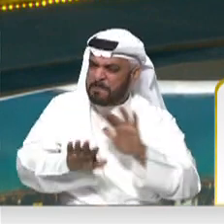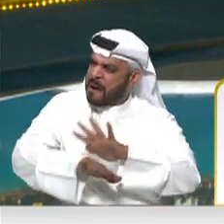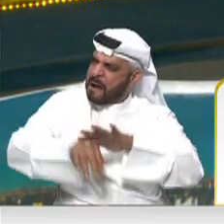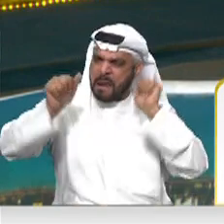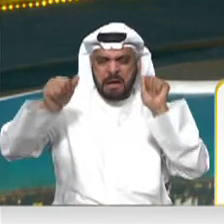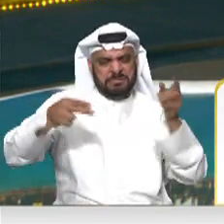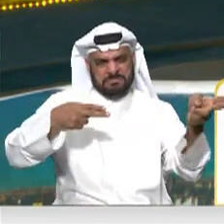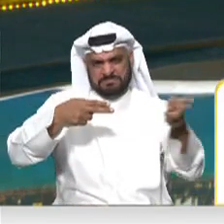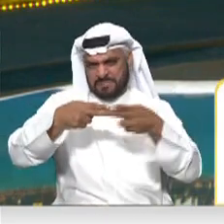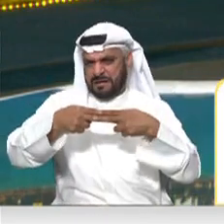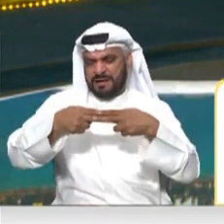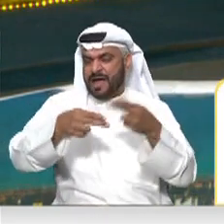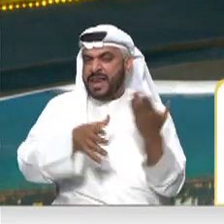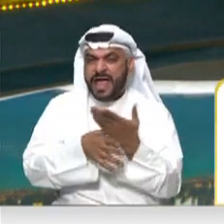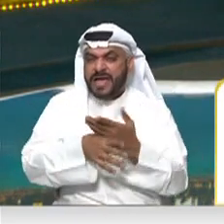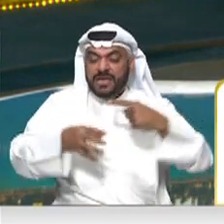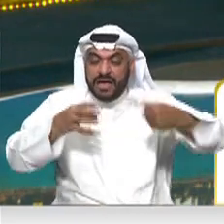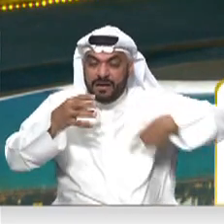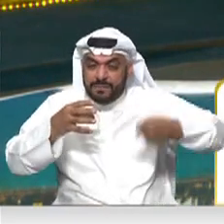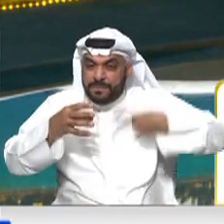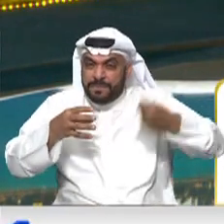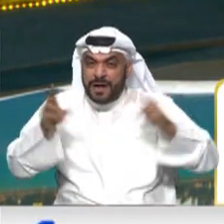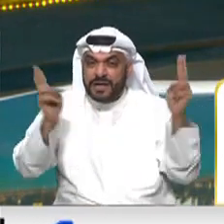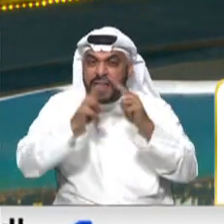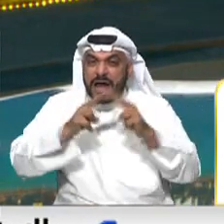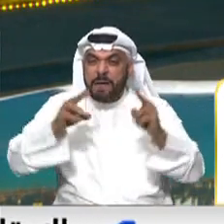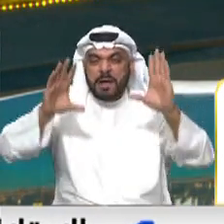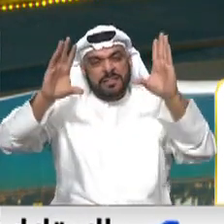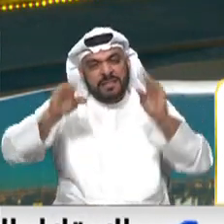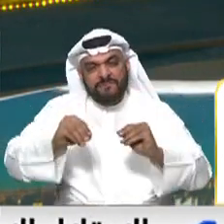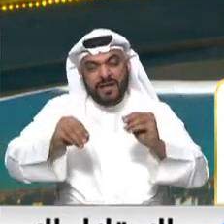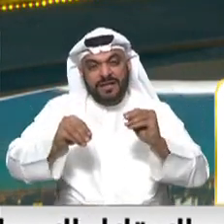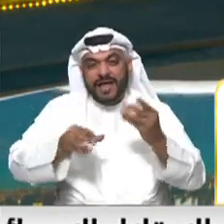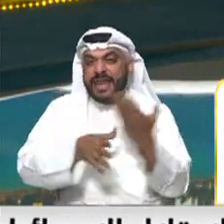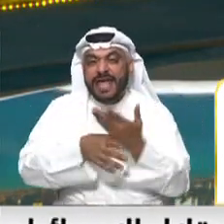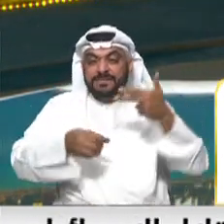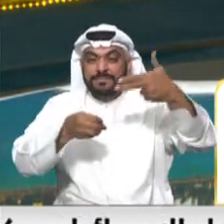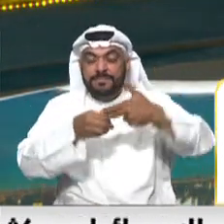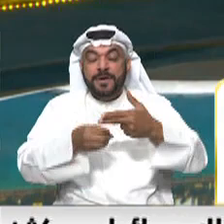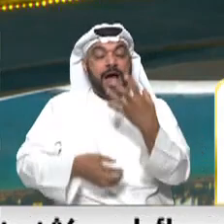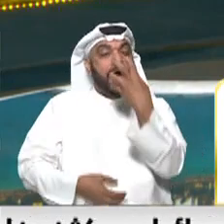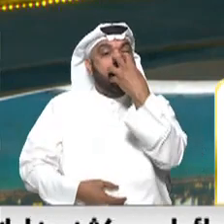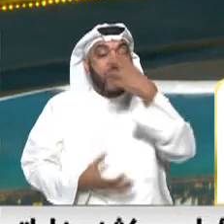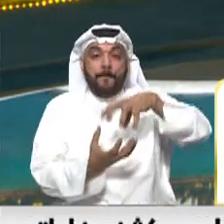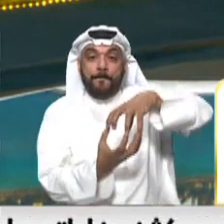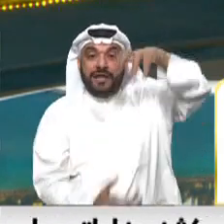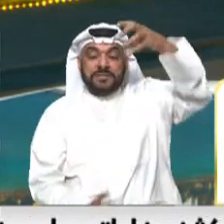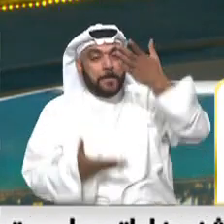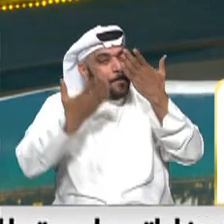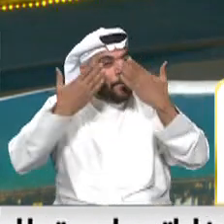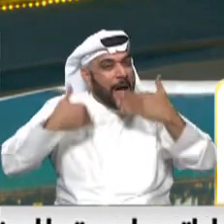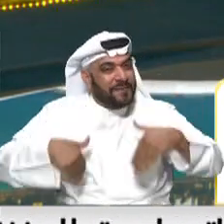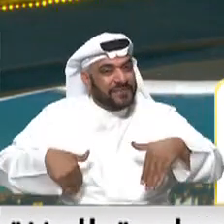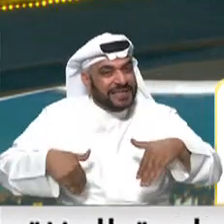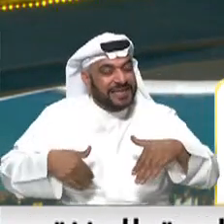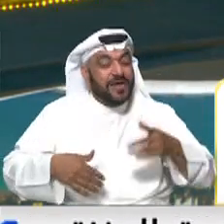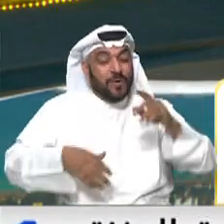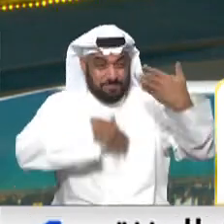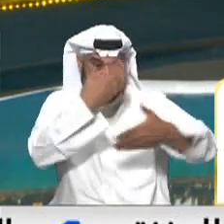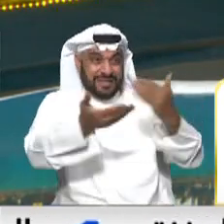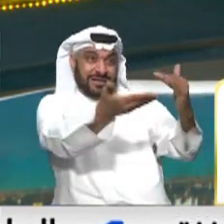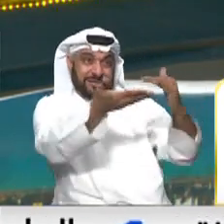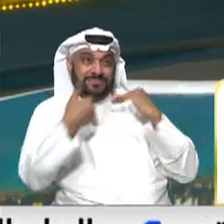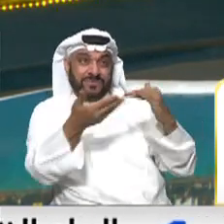غزة، مناشدة المؤسسات المعنية بضرورة وسرعة التدخل لإدخال الوقود اللازم وتجنب